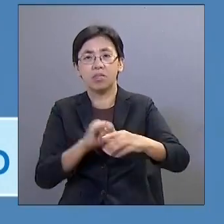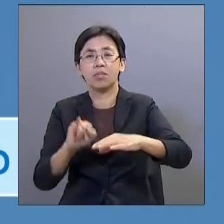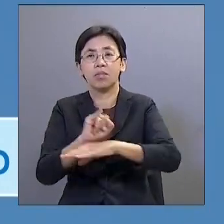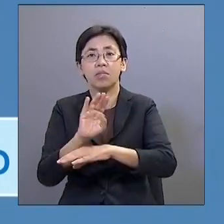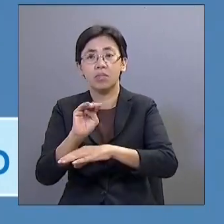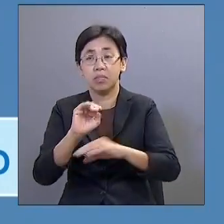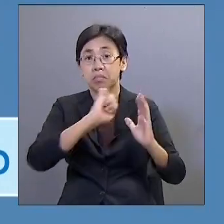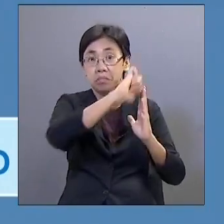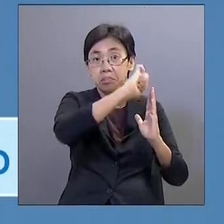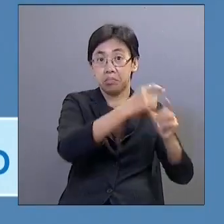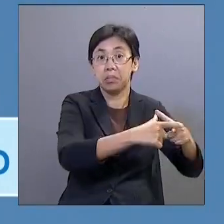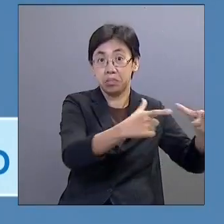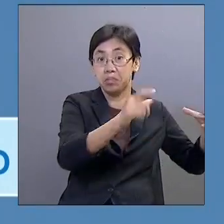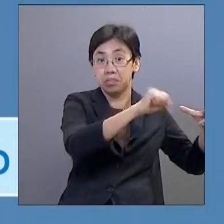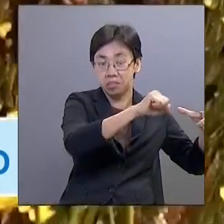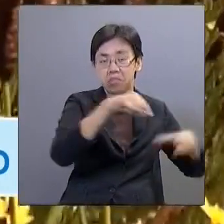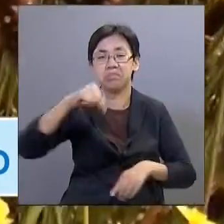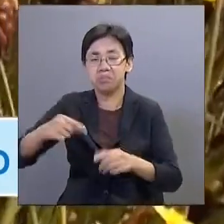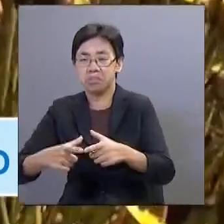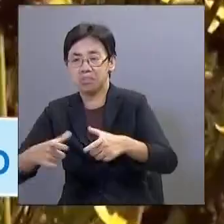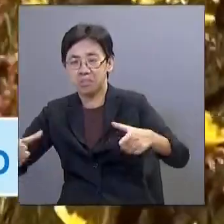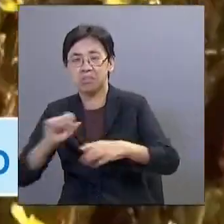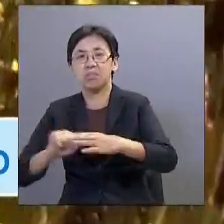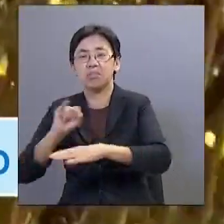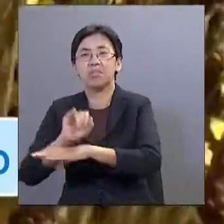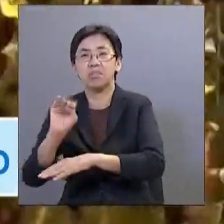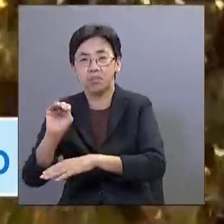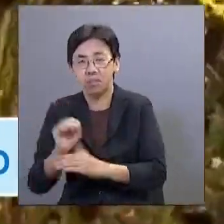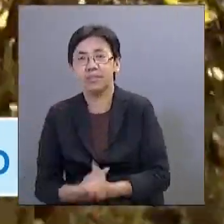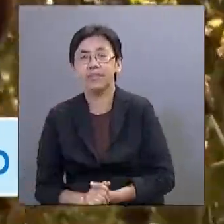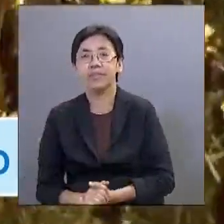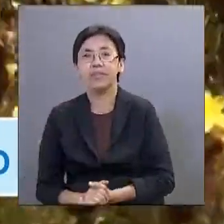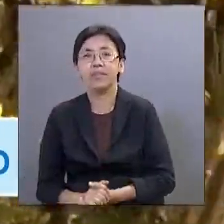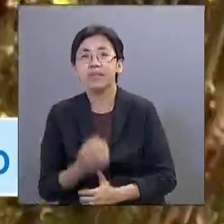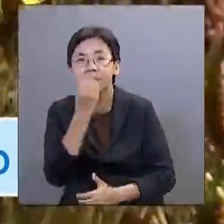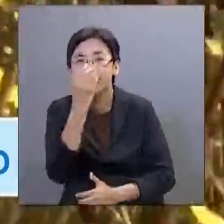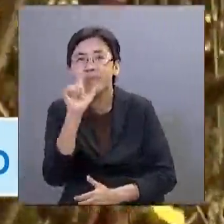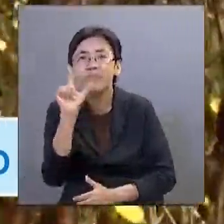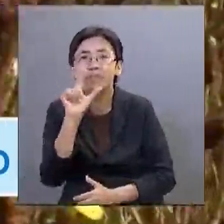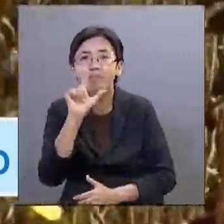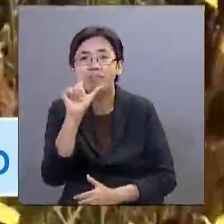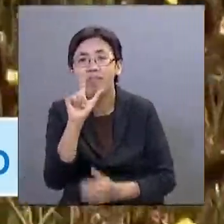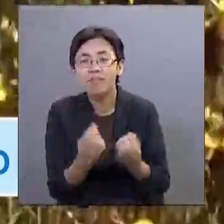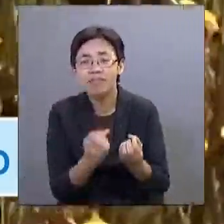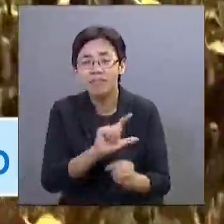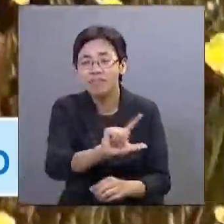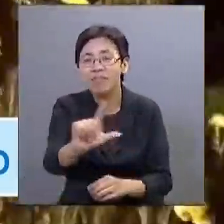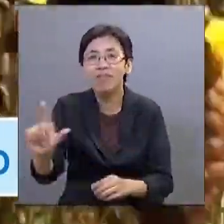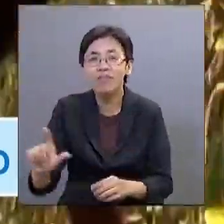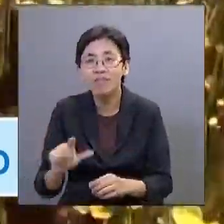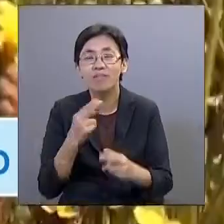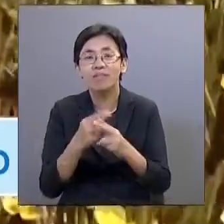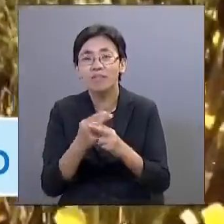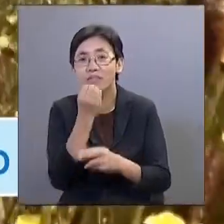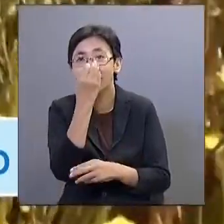หม่ใหญ่ไหม ใหญ่มาก ใหญ่เหมือนกันใช่ไหม อ่า ที่นี่40ไร่ที่เห็นอยู่นี้คือทุ่งดอกเหลืองทิพวรรณนะครับหรือดอกขี้กลากครับ